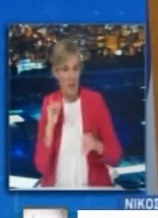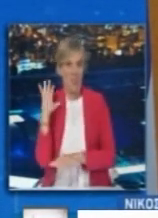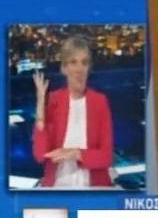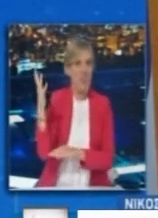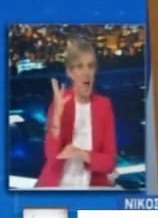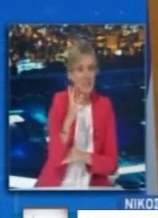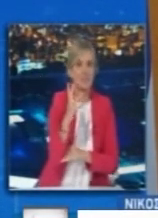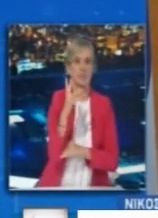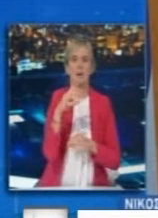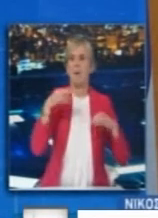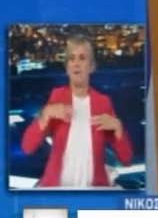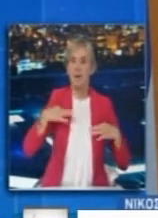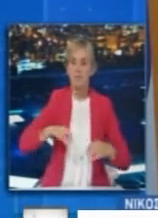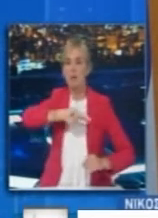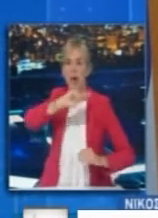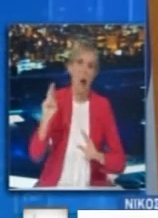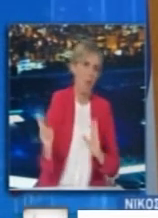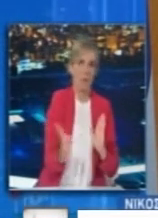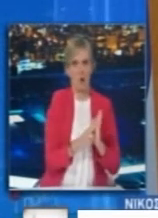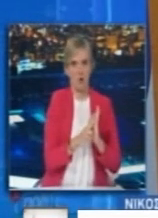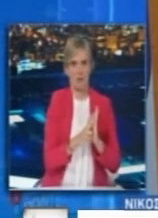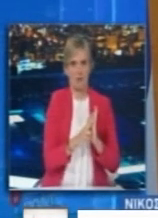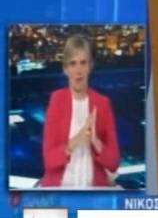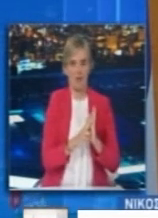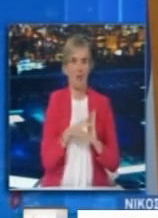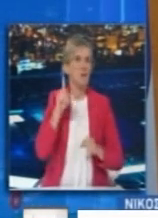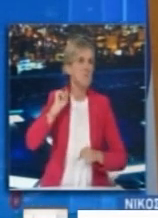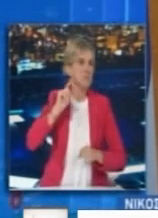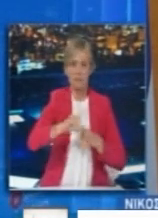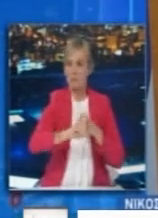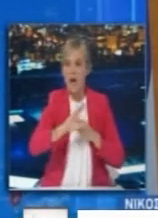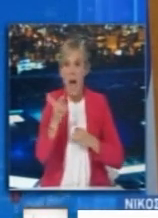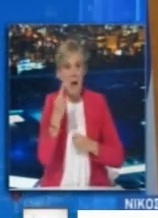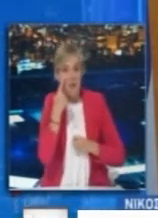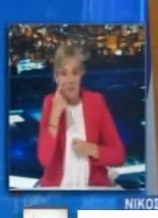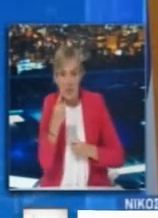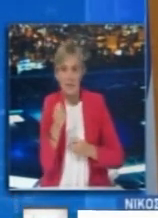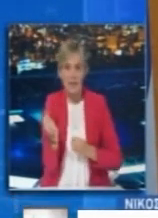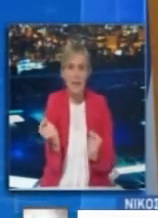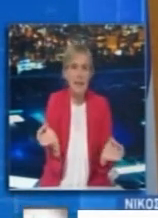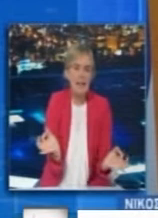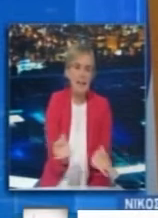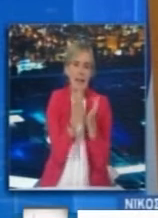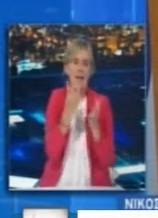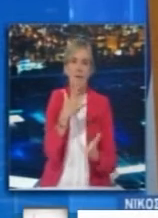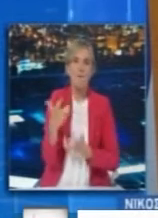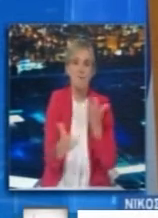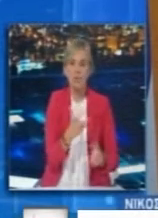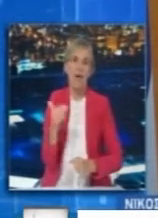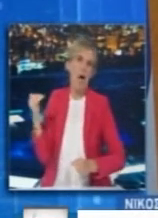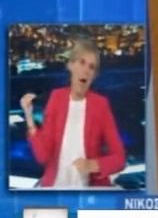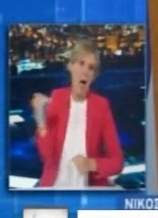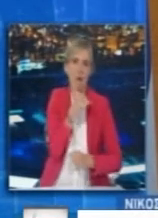άλση. Αποφεύγουμε άσκοπες μετακινήσεις. Ειδοποιούμε αμέσως την πυροσβεστική στο 199 αν